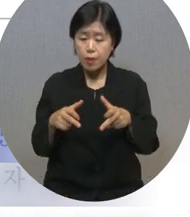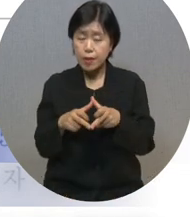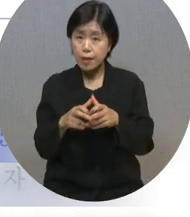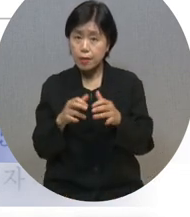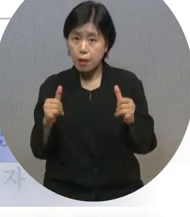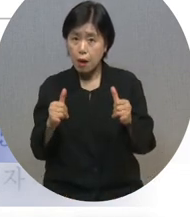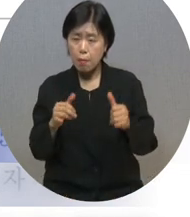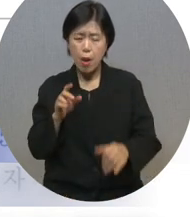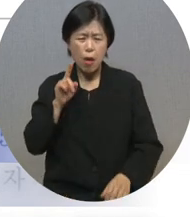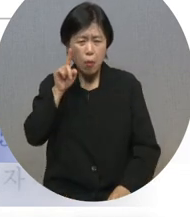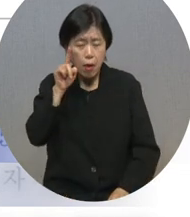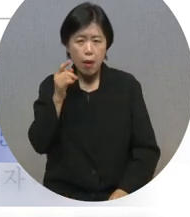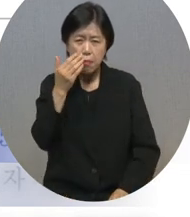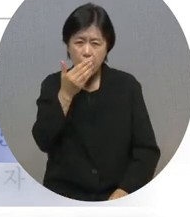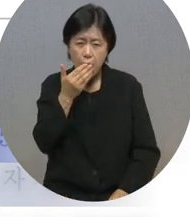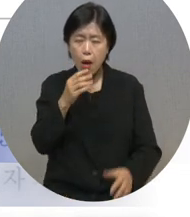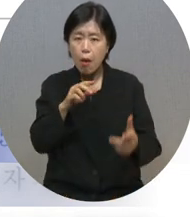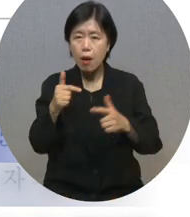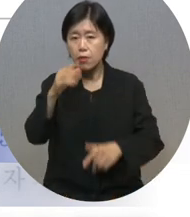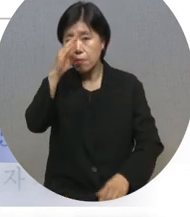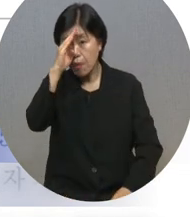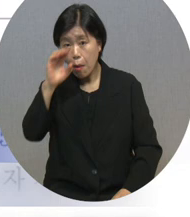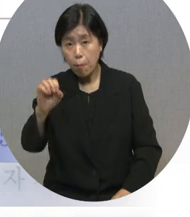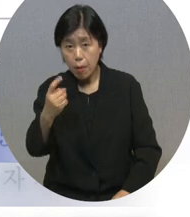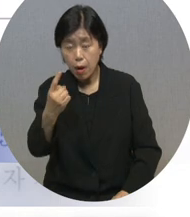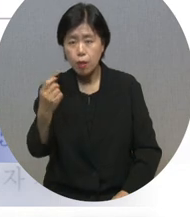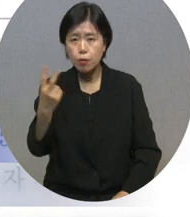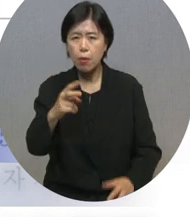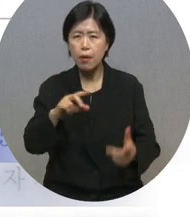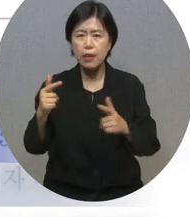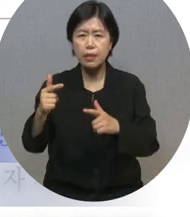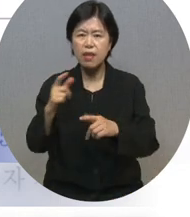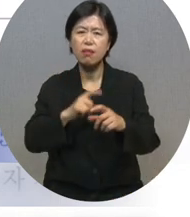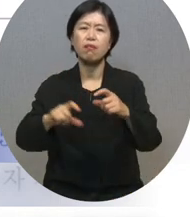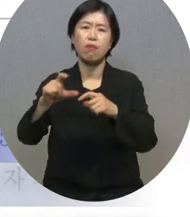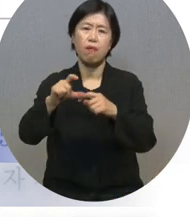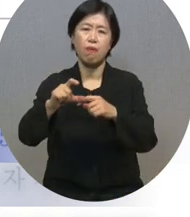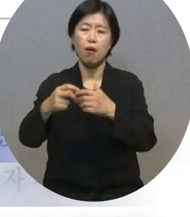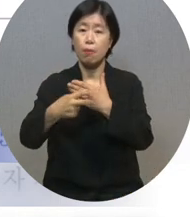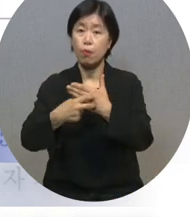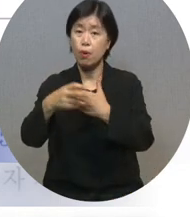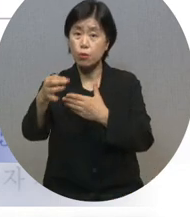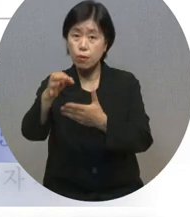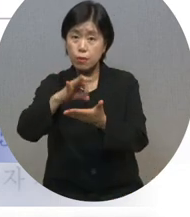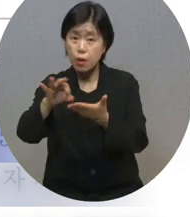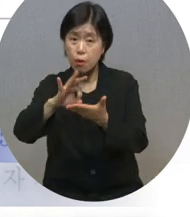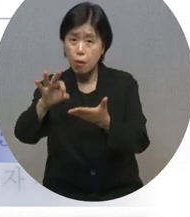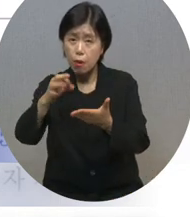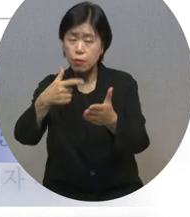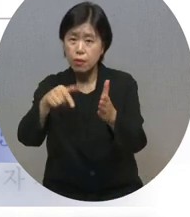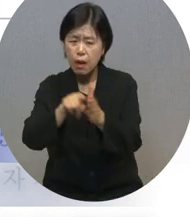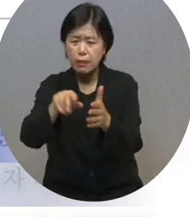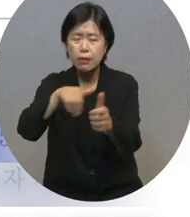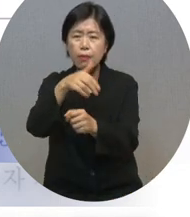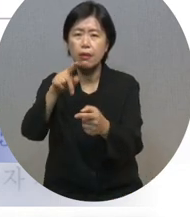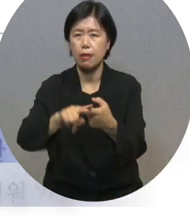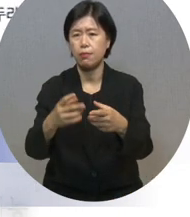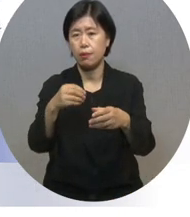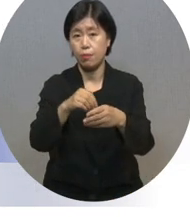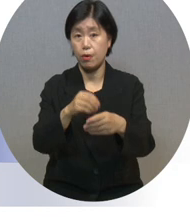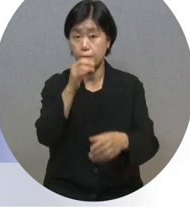유병률과 우울감 경험률, 내부 장애로 인한 이 추가 소요 비용 등의 양적 자료가 구체적으로 담겨